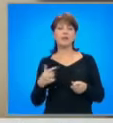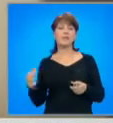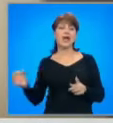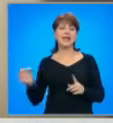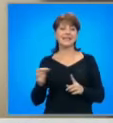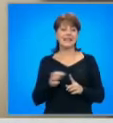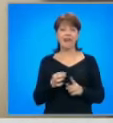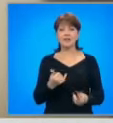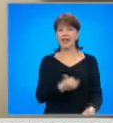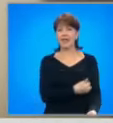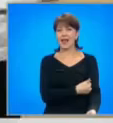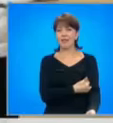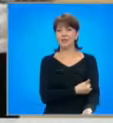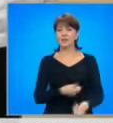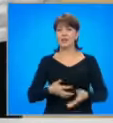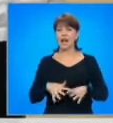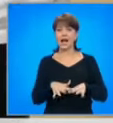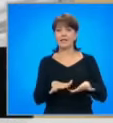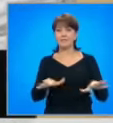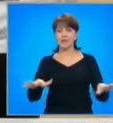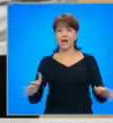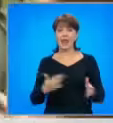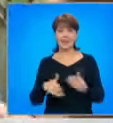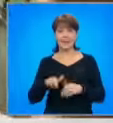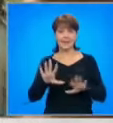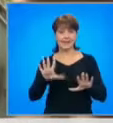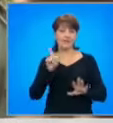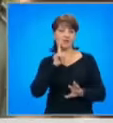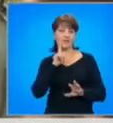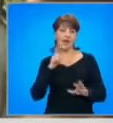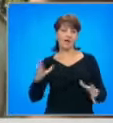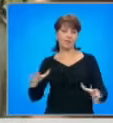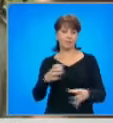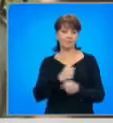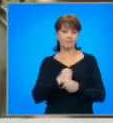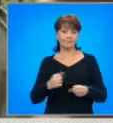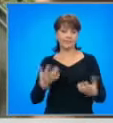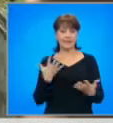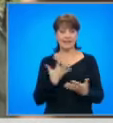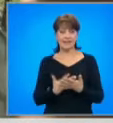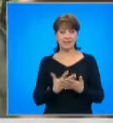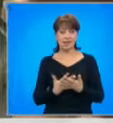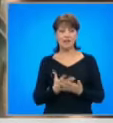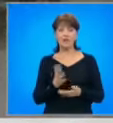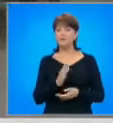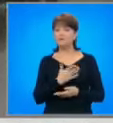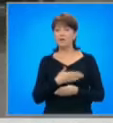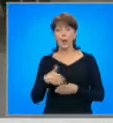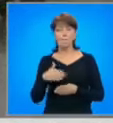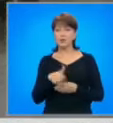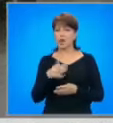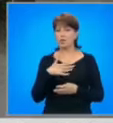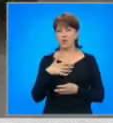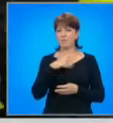срещу наркоразпространението. Задържани са над 10 души. По принцип има полицаи постоянно, не само за